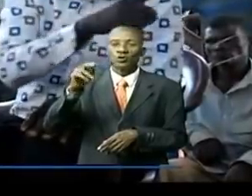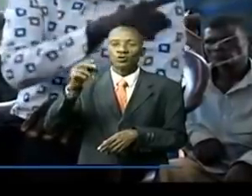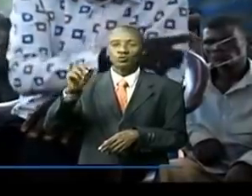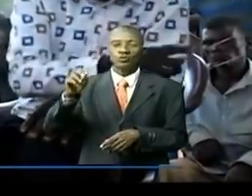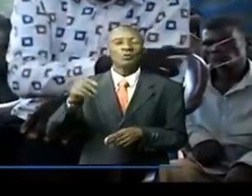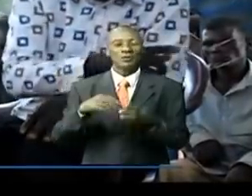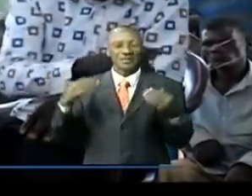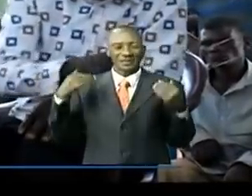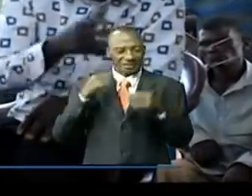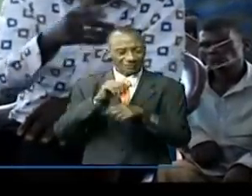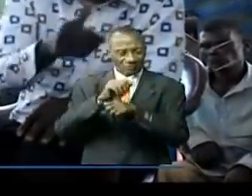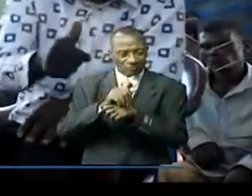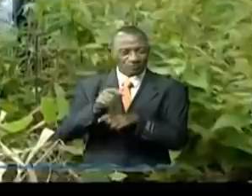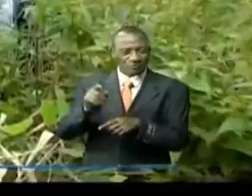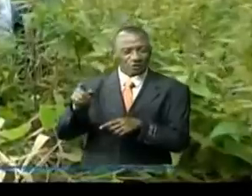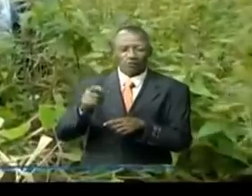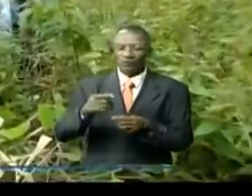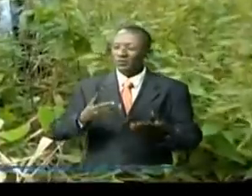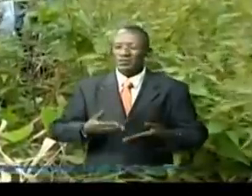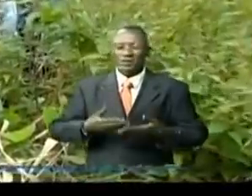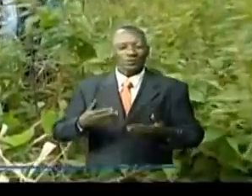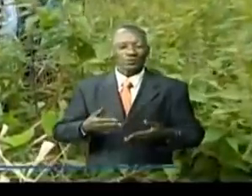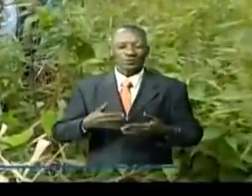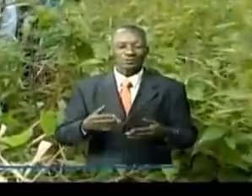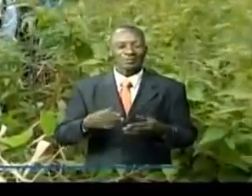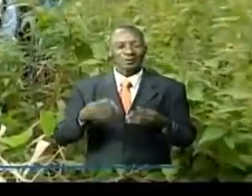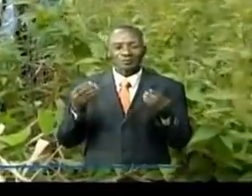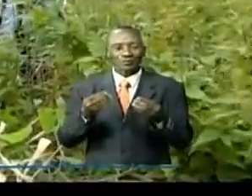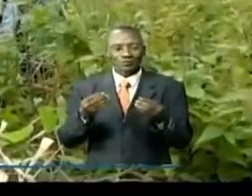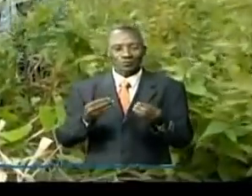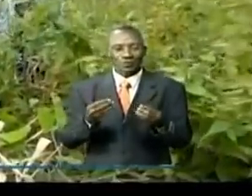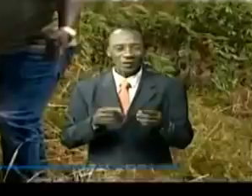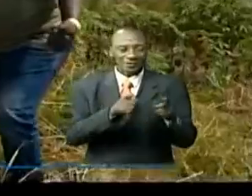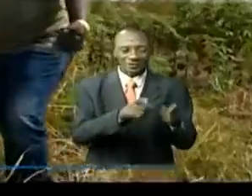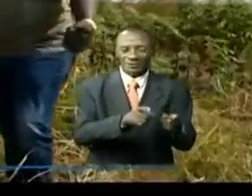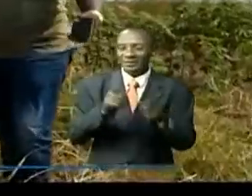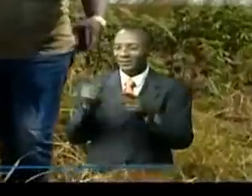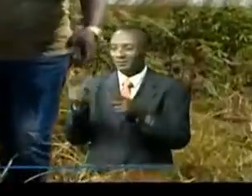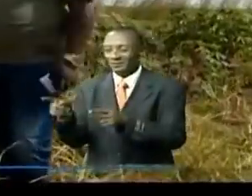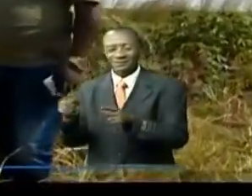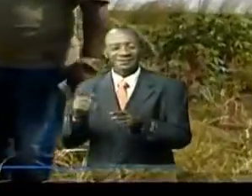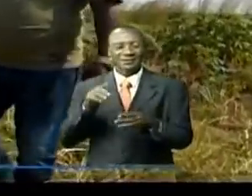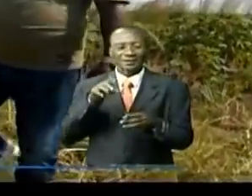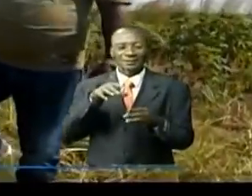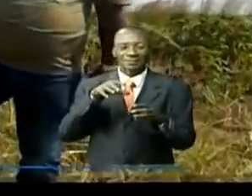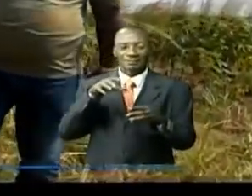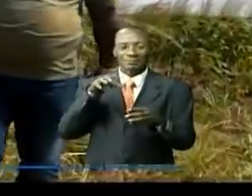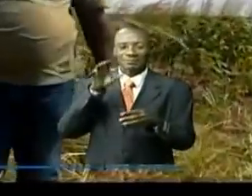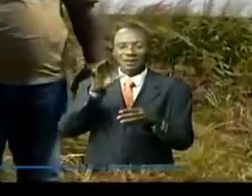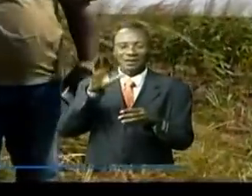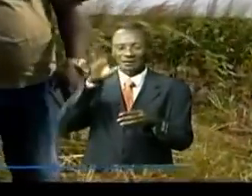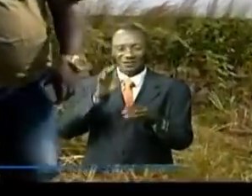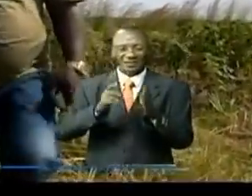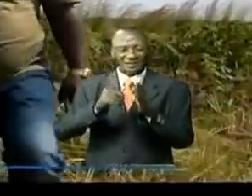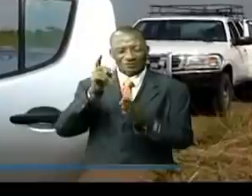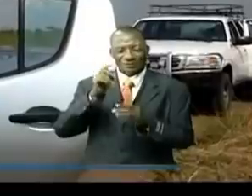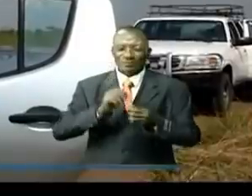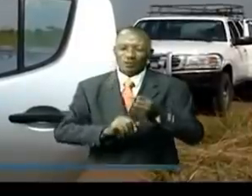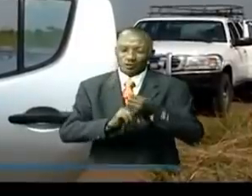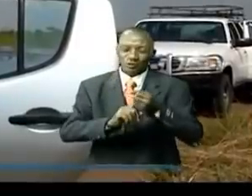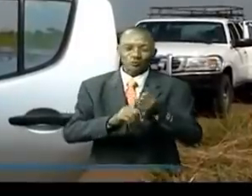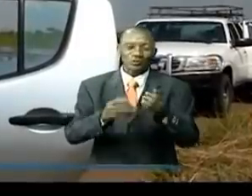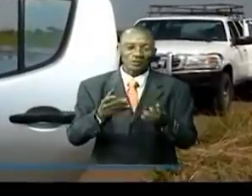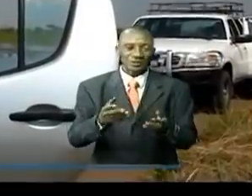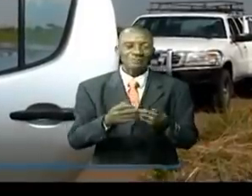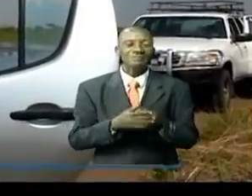éventuelle deuxième convention entre le PROADER et Ecosac, comme une réponse du ministre d'État François Rubota